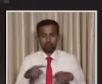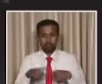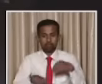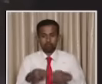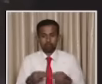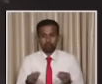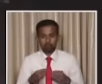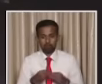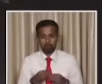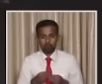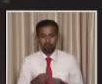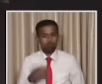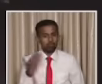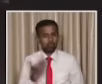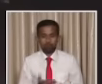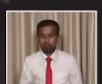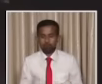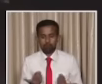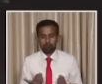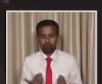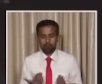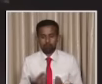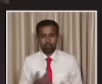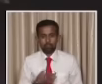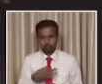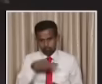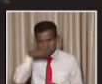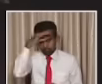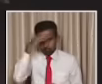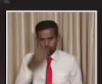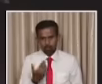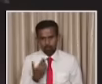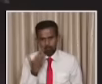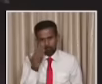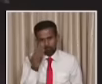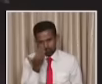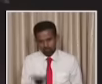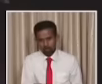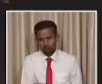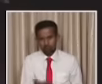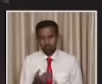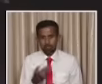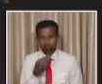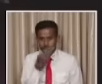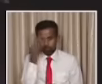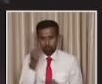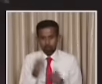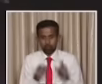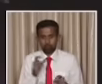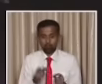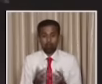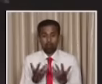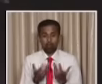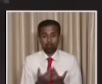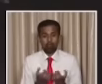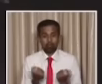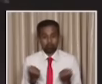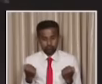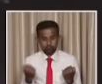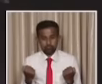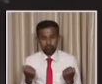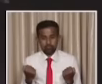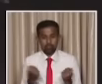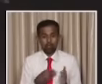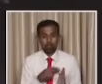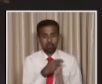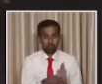ගන්න සම්ප්‍රදායෙන් අයින් වෙන්න ඕනි නිසා අපි සිංහල වුණත් අපිට පේනවා මේ රටේ දමිළ ජනතාව කොච්චර ලොකු ශක්තියක්